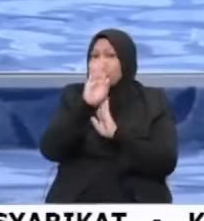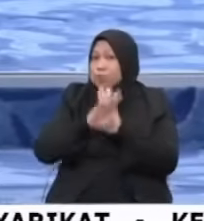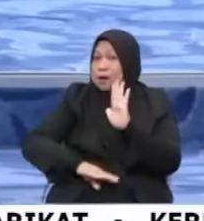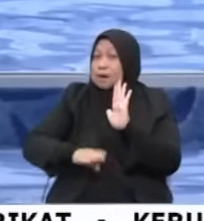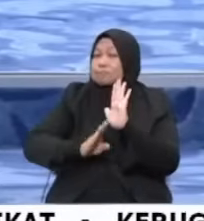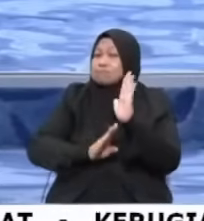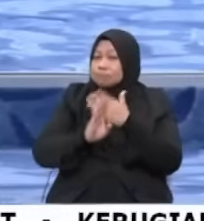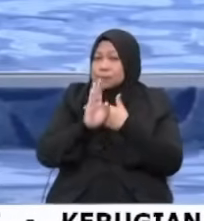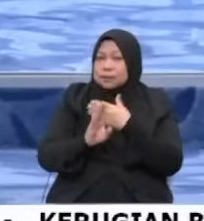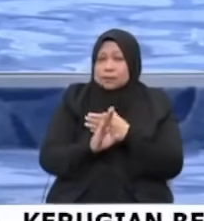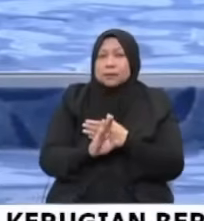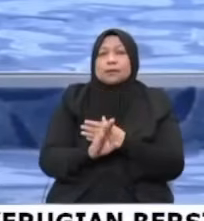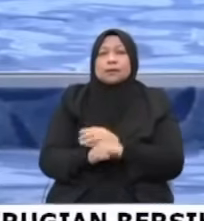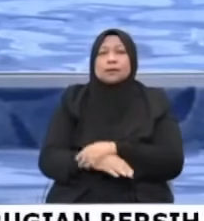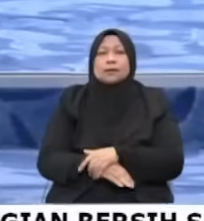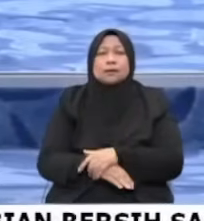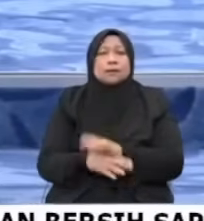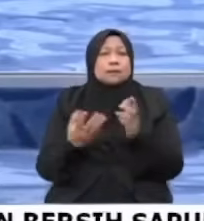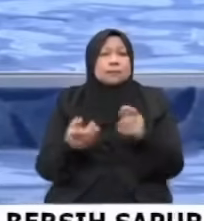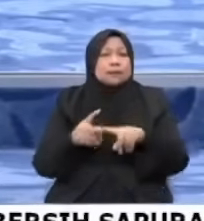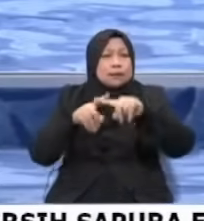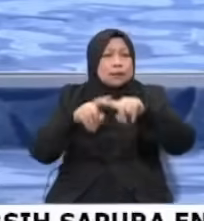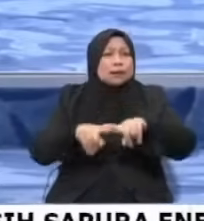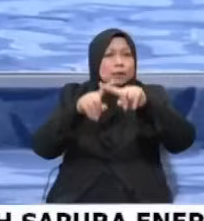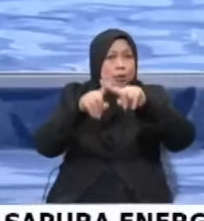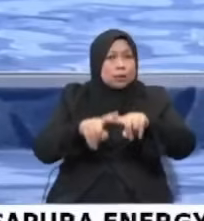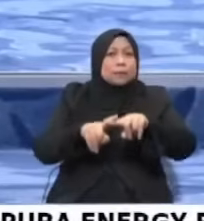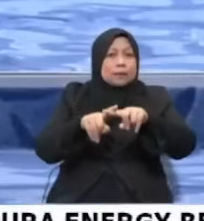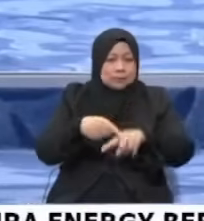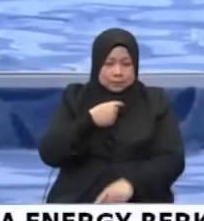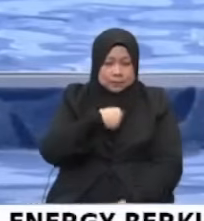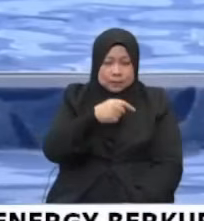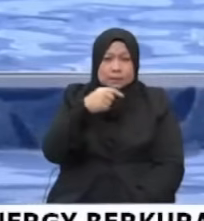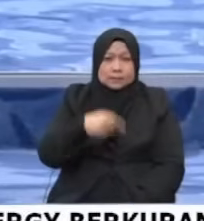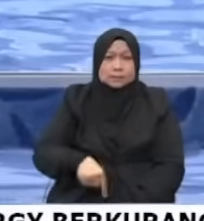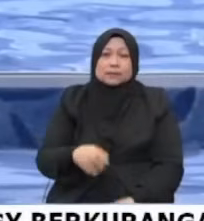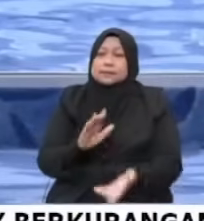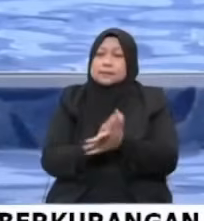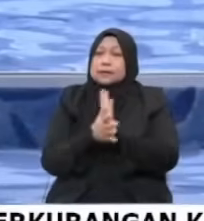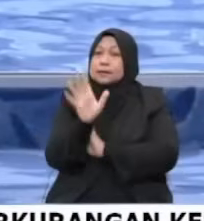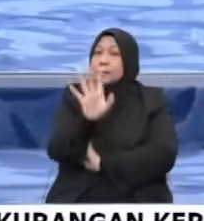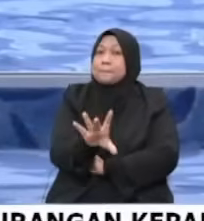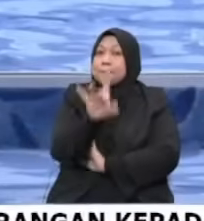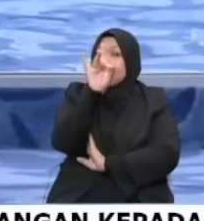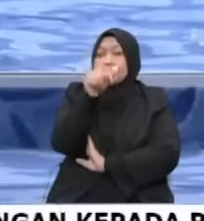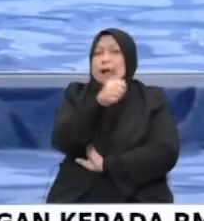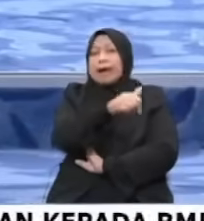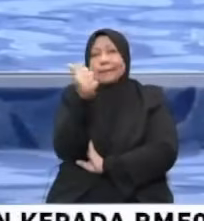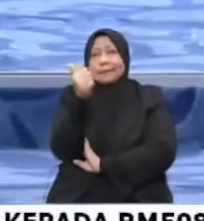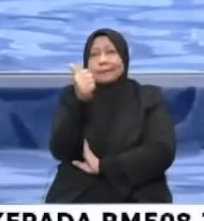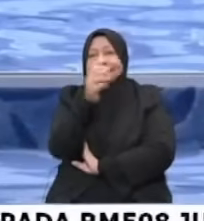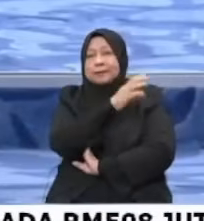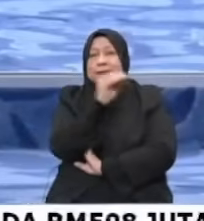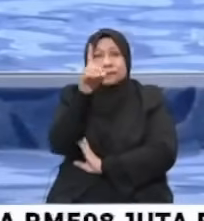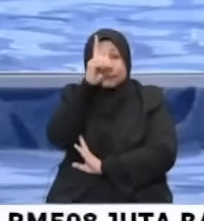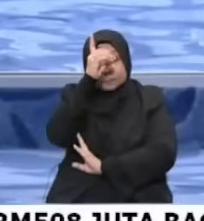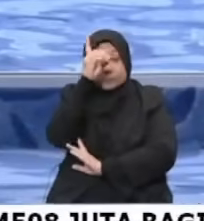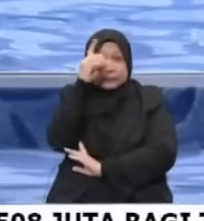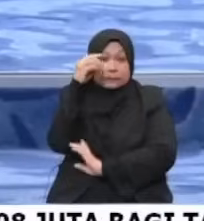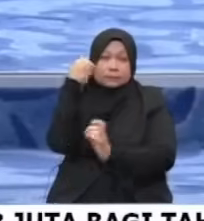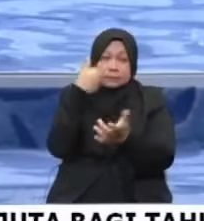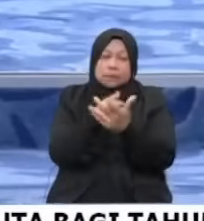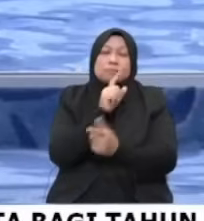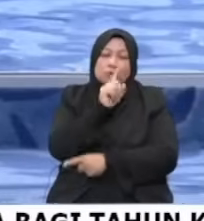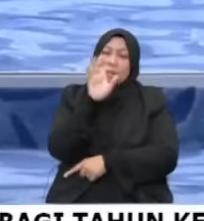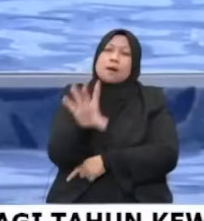risiko negara Jerman daripada bergantung P satu negara China maka dia pilih negara lain dan Jerman setakat ini